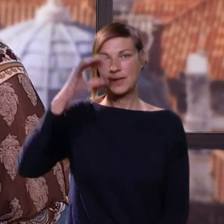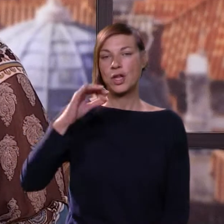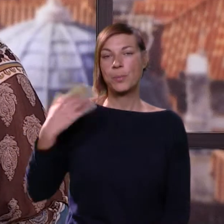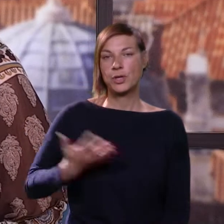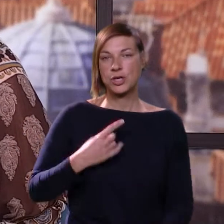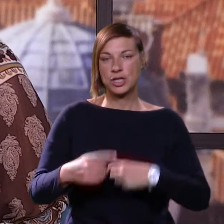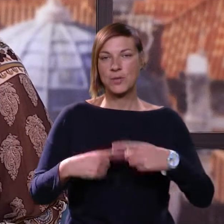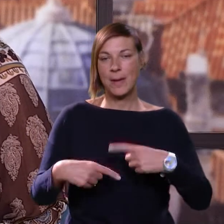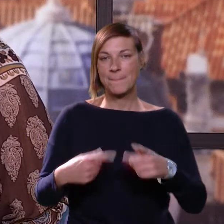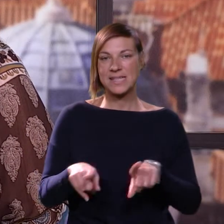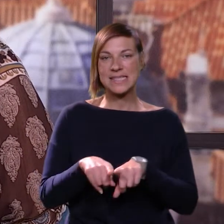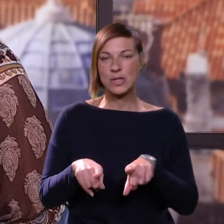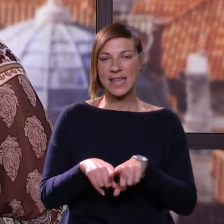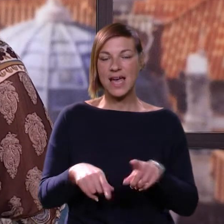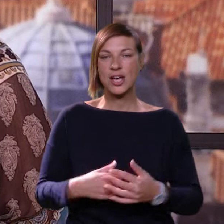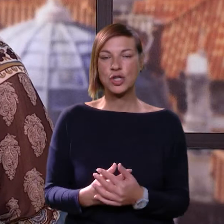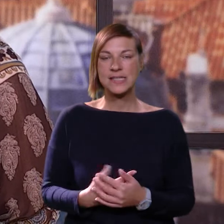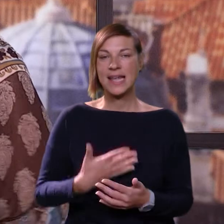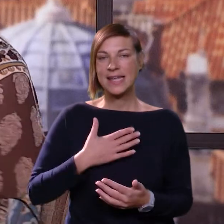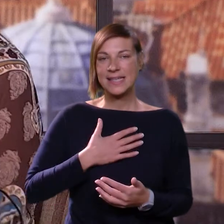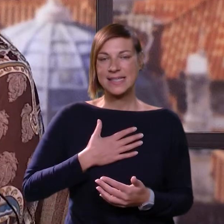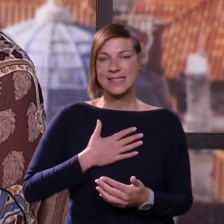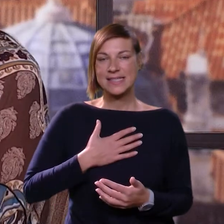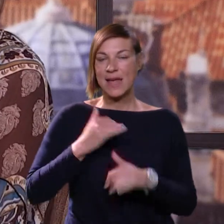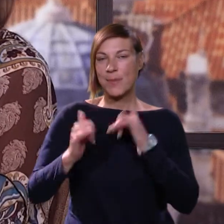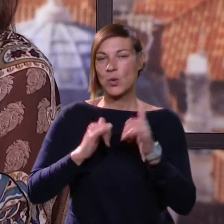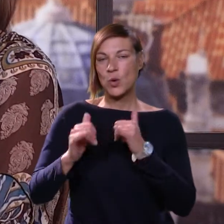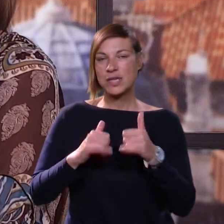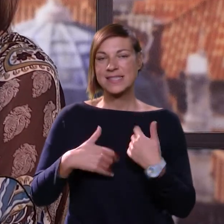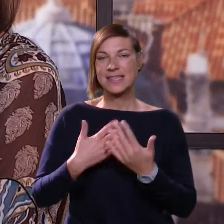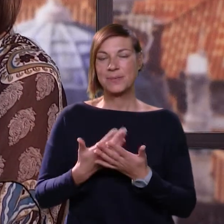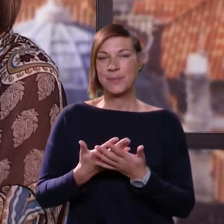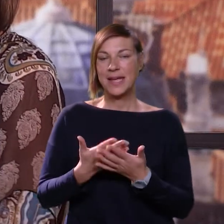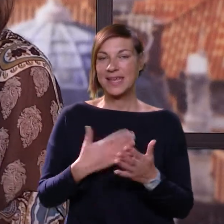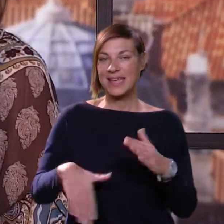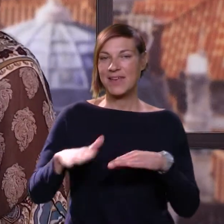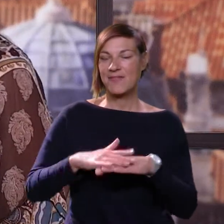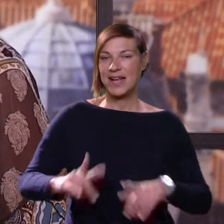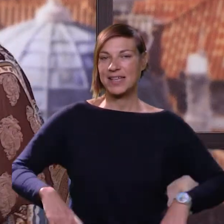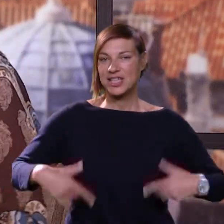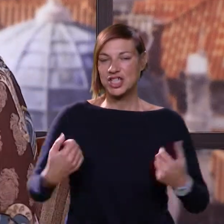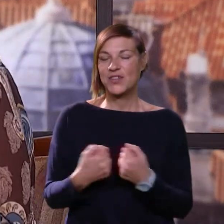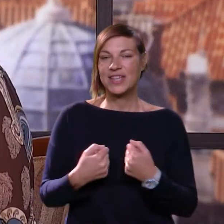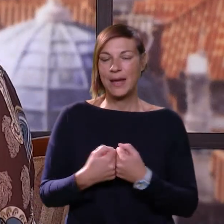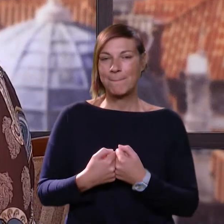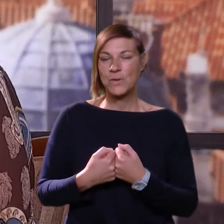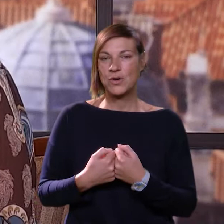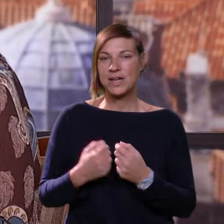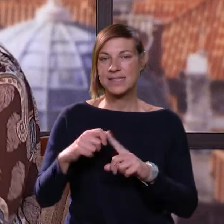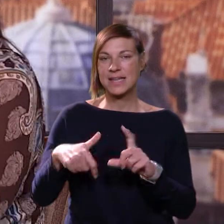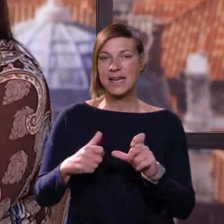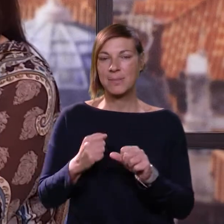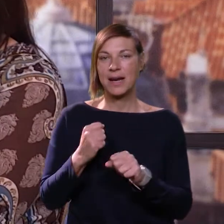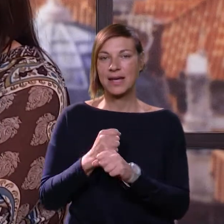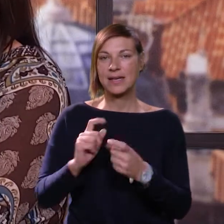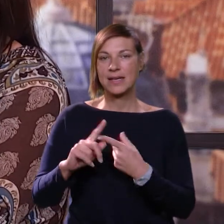Poštovani gledatelji, dobrodošli u emisiju Jednakost. S nama u gostima je veliki životni borac